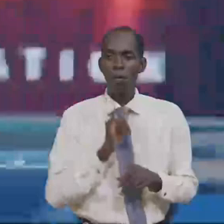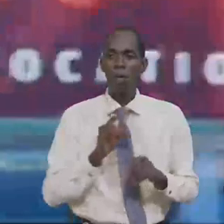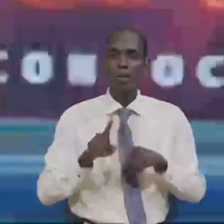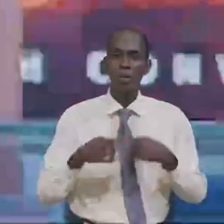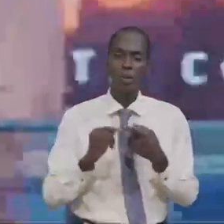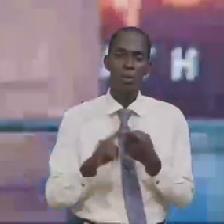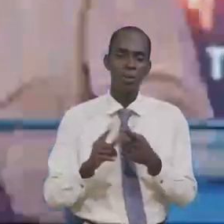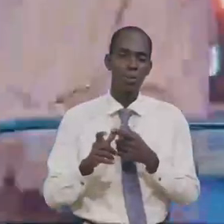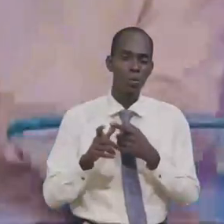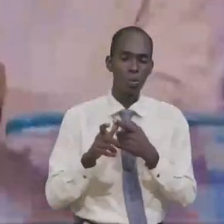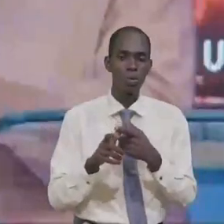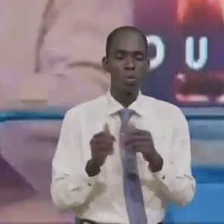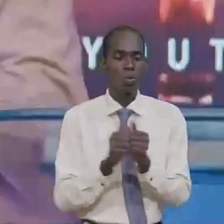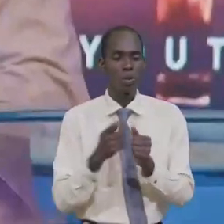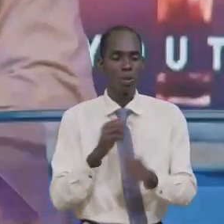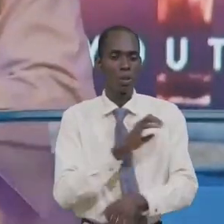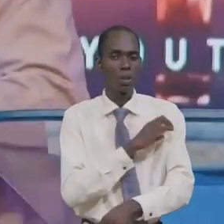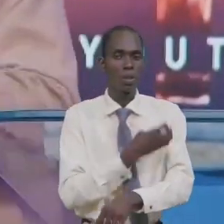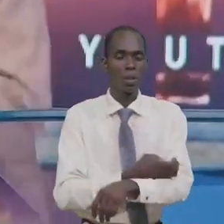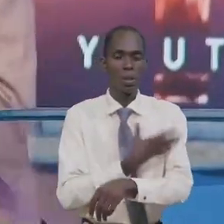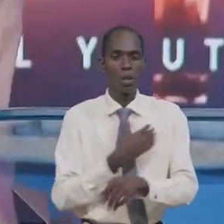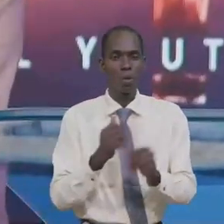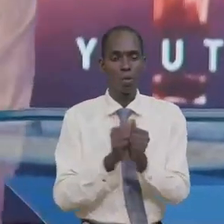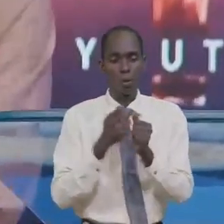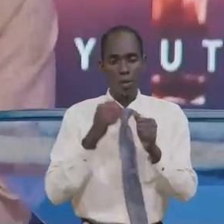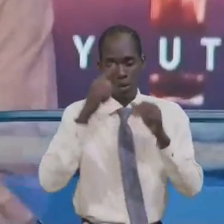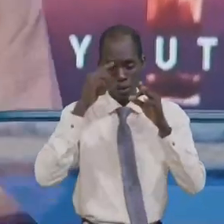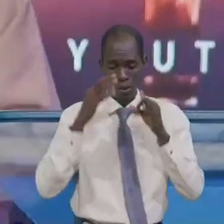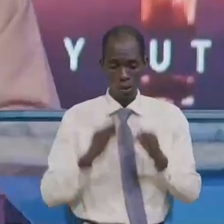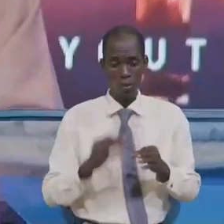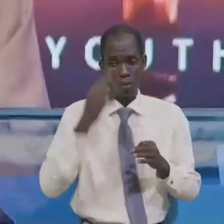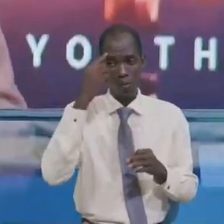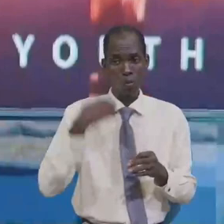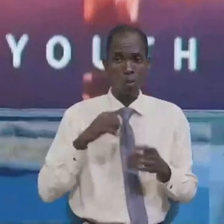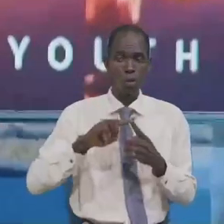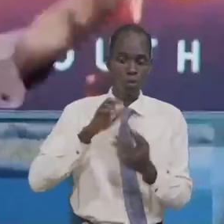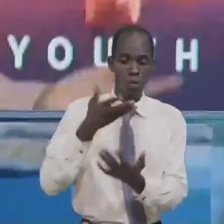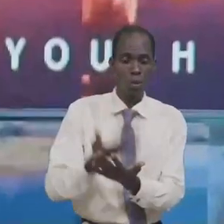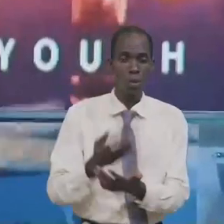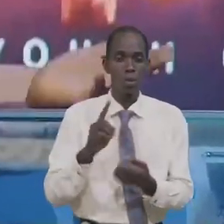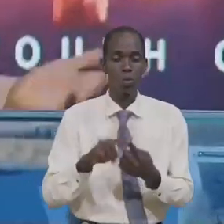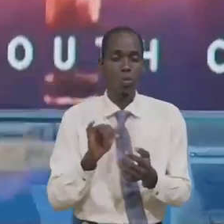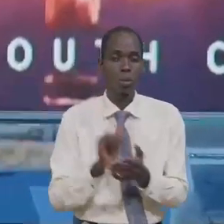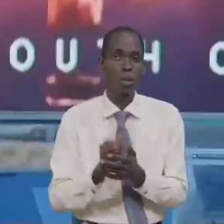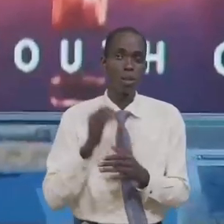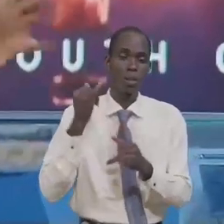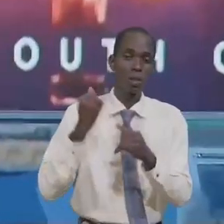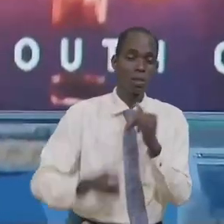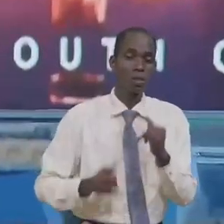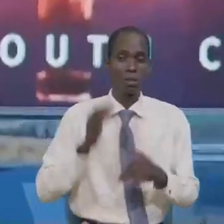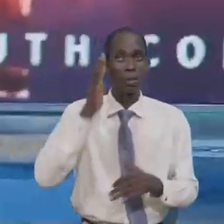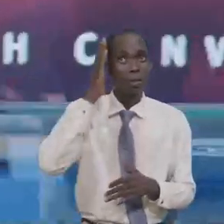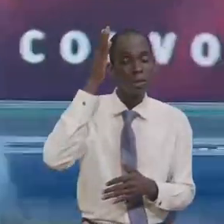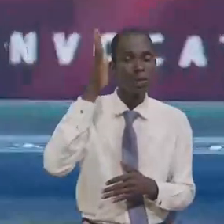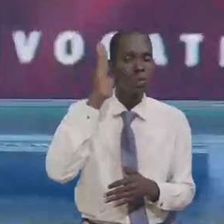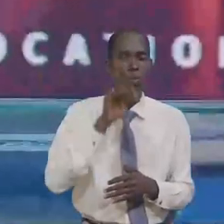et la détermination pour que je puisse atteindre cette destination ça deviendra pas de quelqu'un d'autre